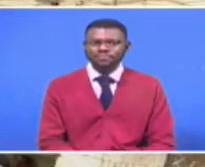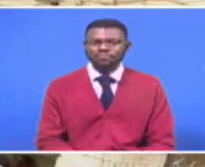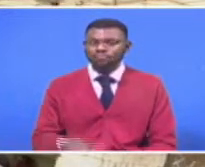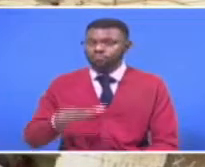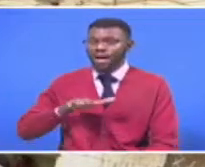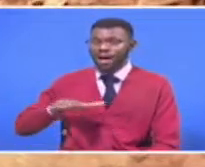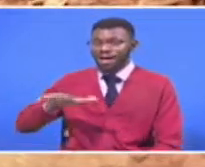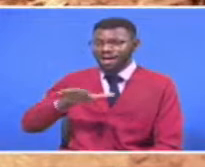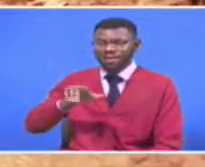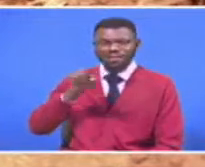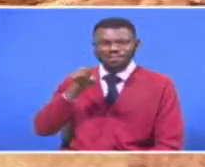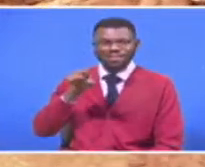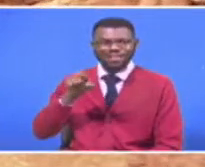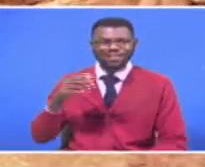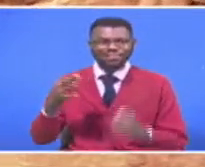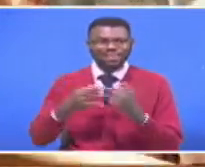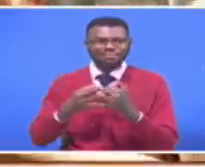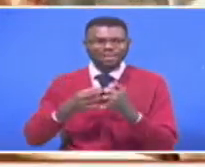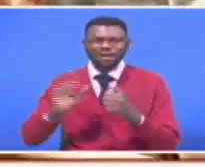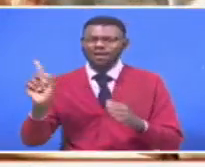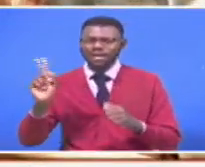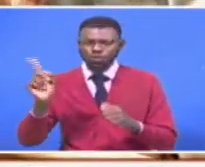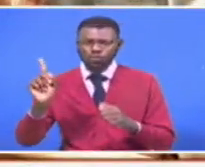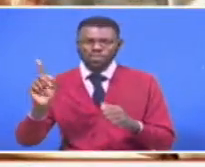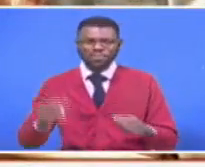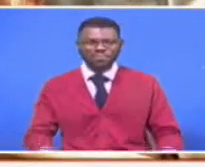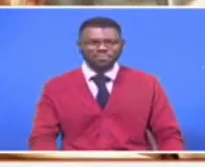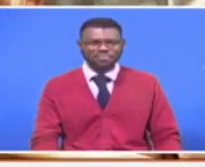Kitongoji cha Kibira jijini Nairobi.